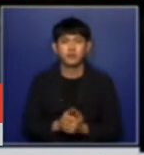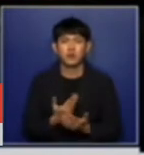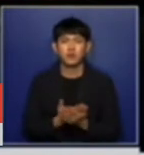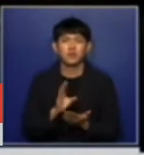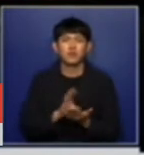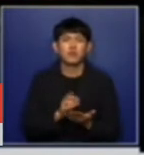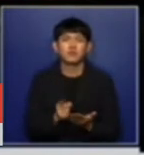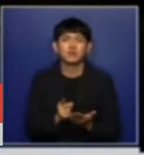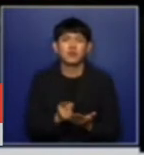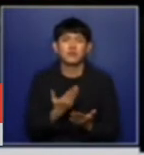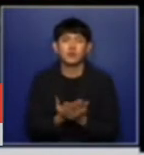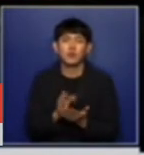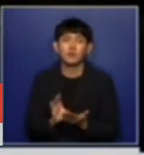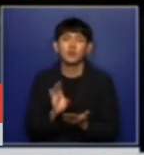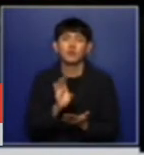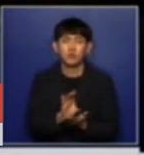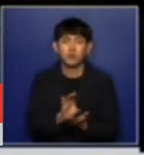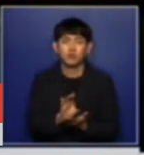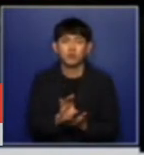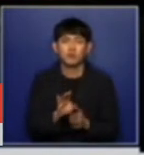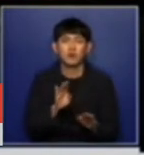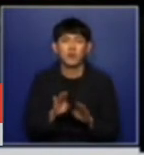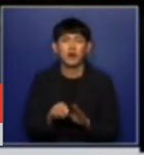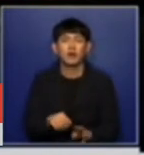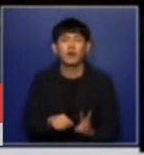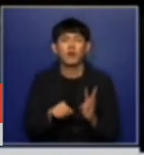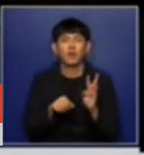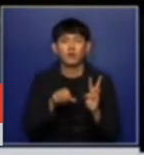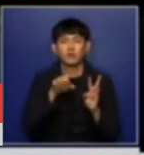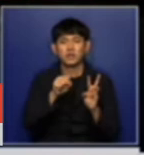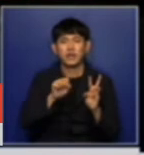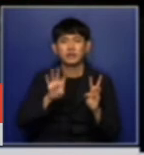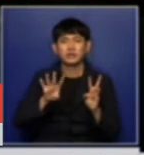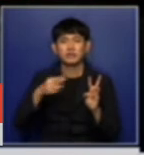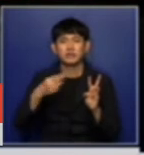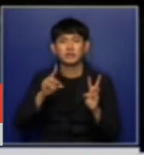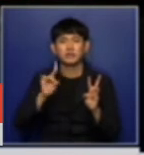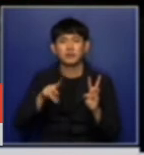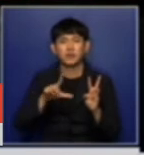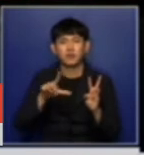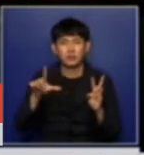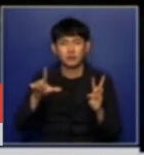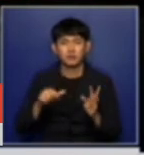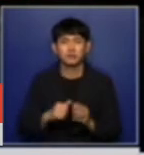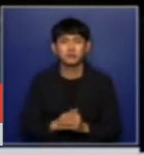งบลงทุนนะครับแค่ 647,000 ล้านเท่านั้นเอง